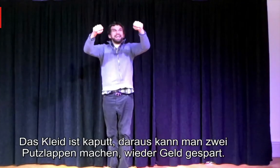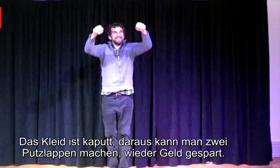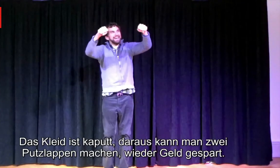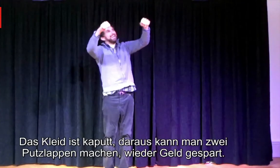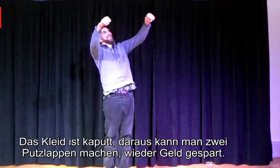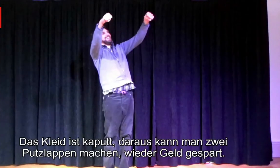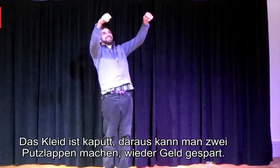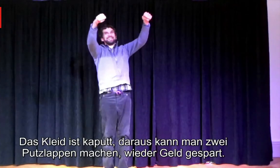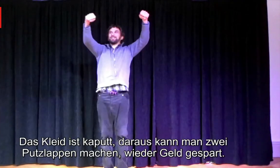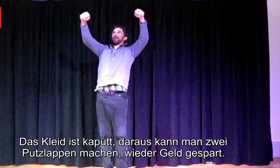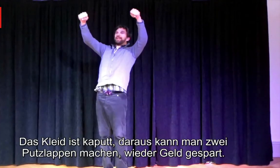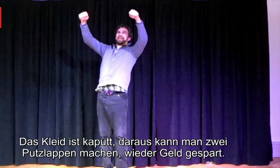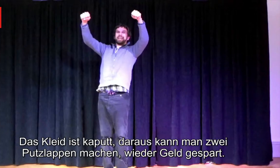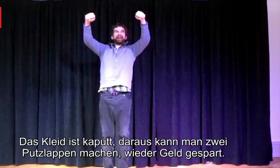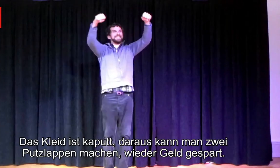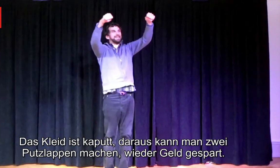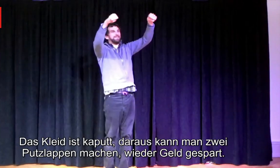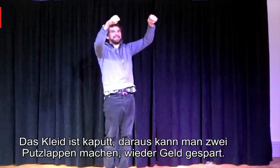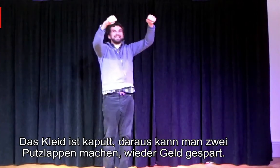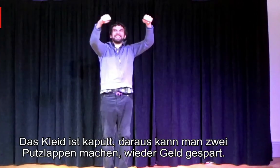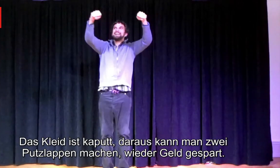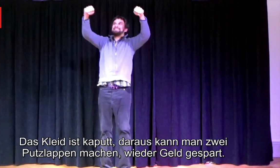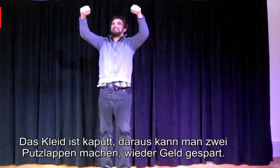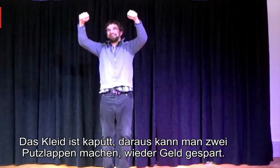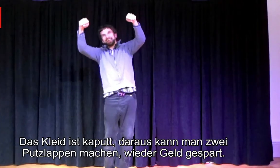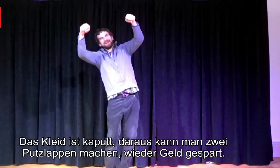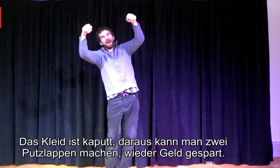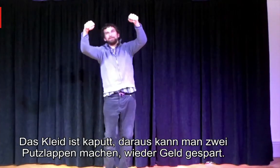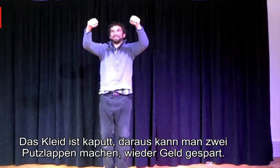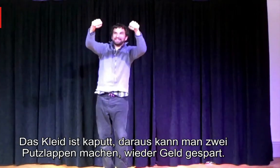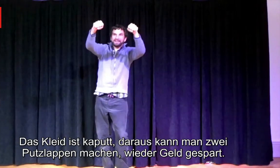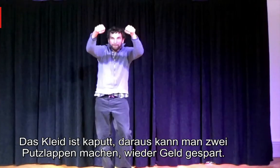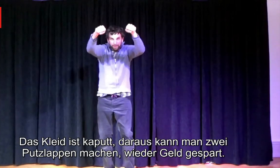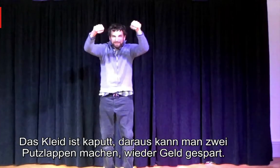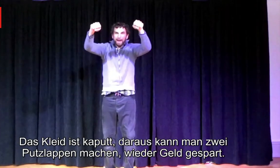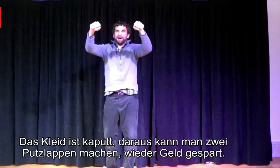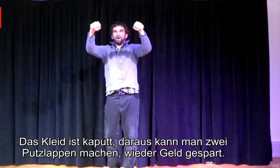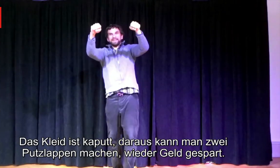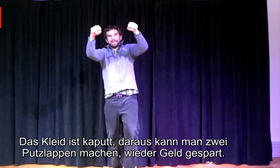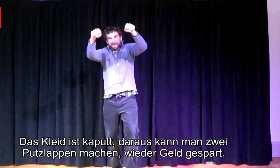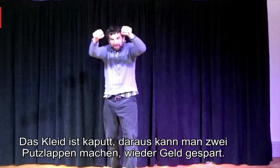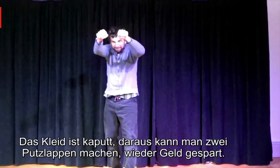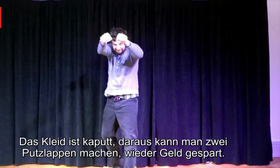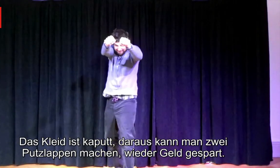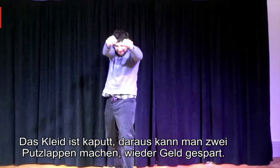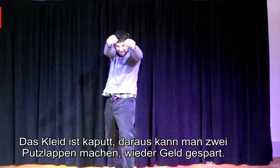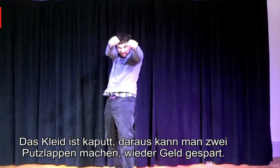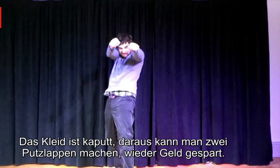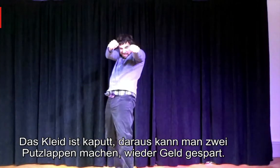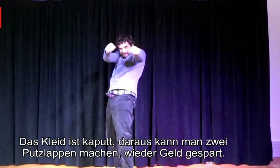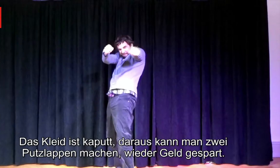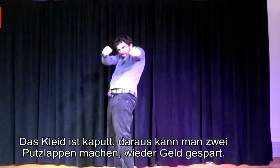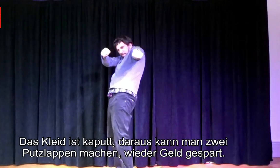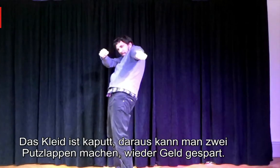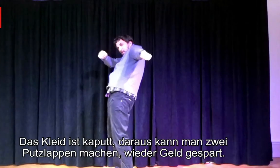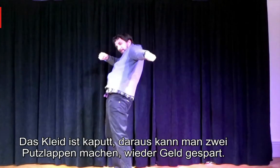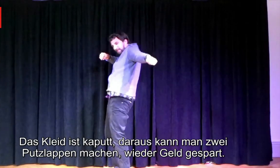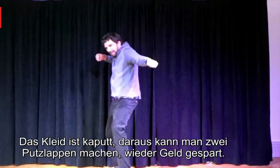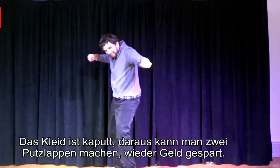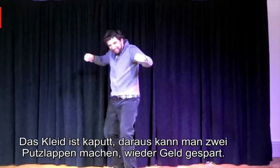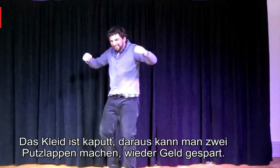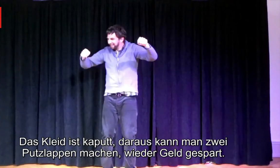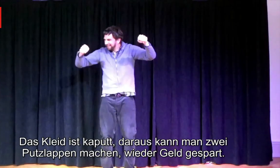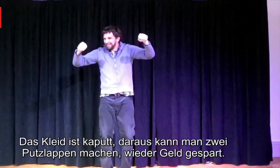Oh je, ja. Das schöne Kleid der beiden Kleinen, nicht? Ein bisschen kaputt, aber auch hier kann man...